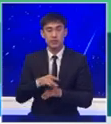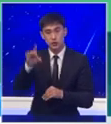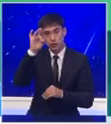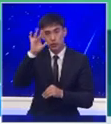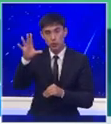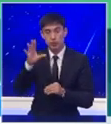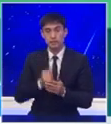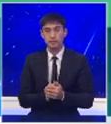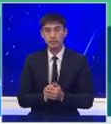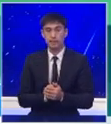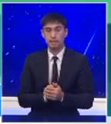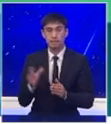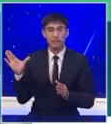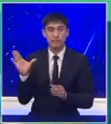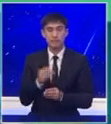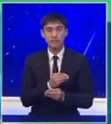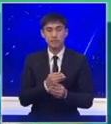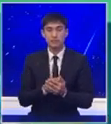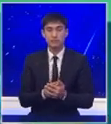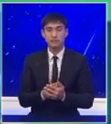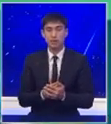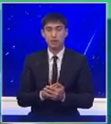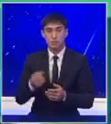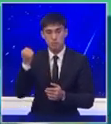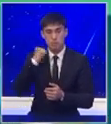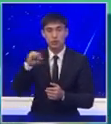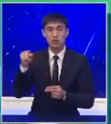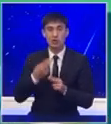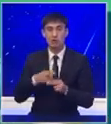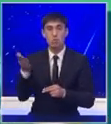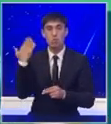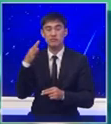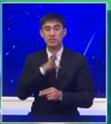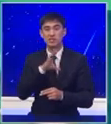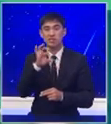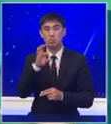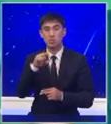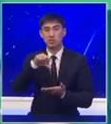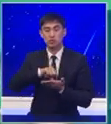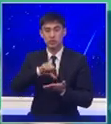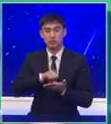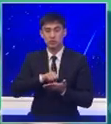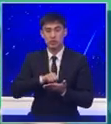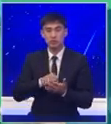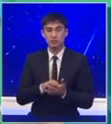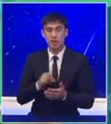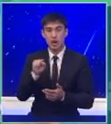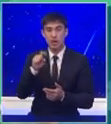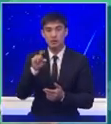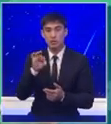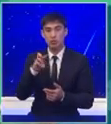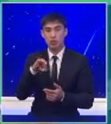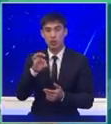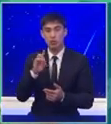чемпионы, все призеры – это бывшие самбисты. Это все. Вот Азамат